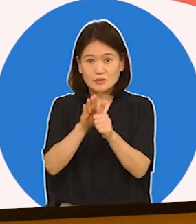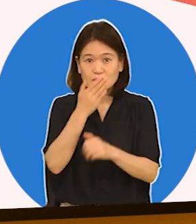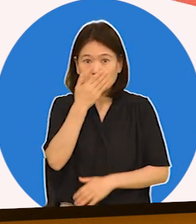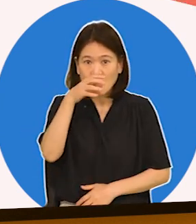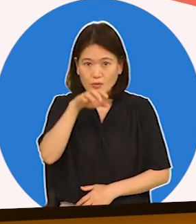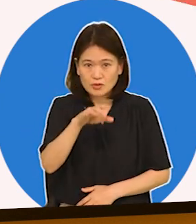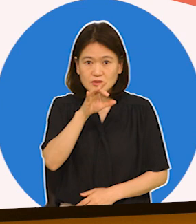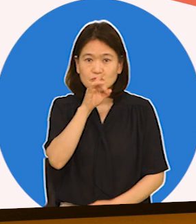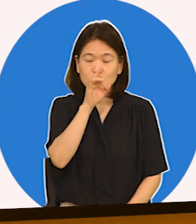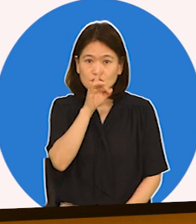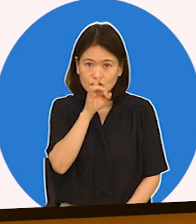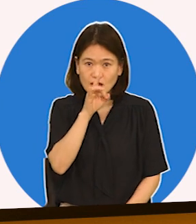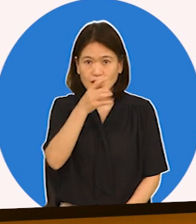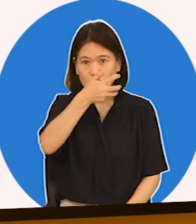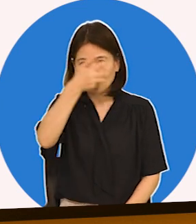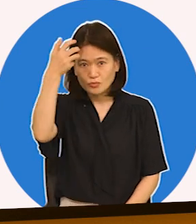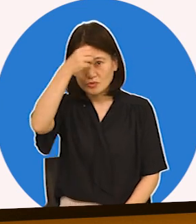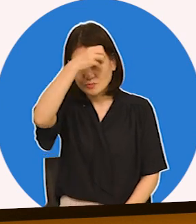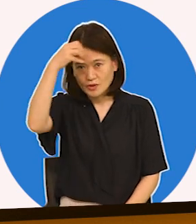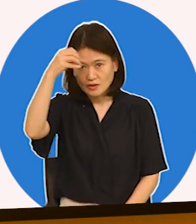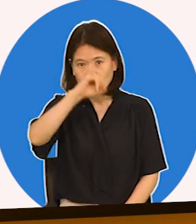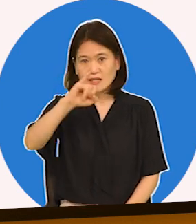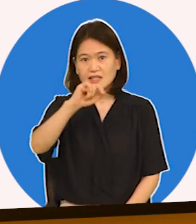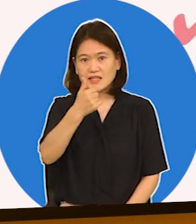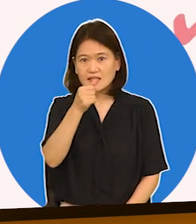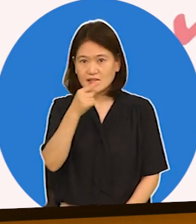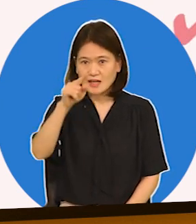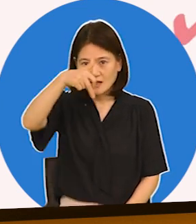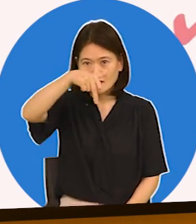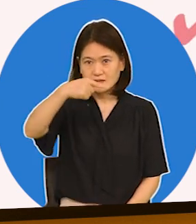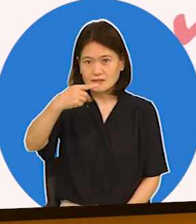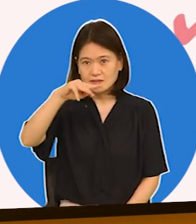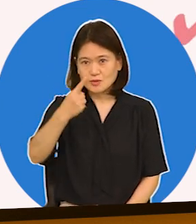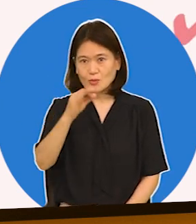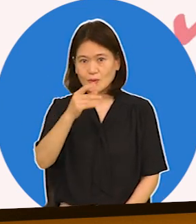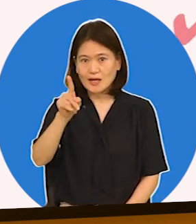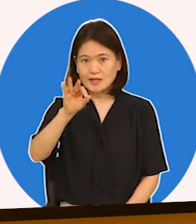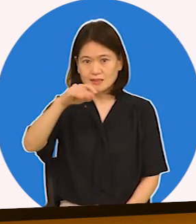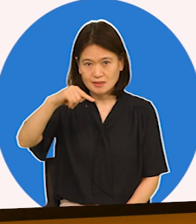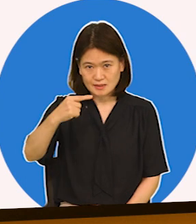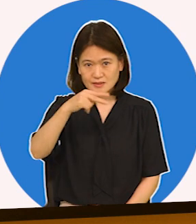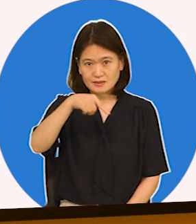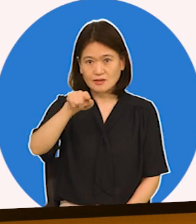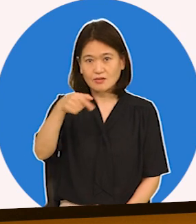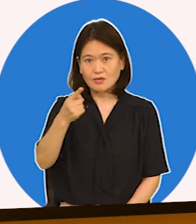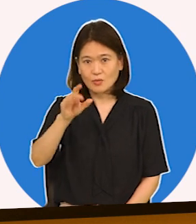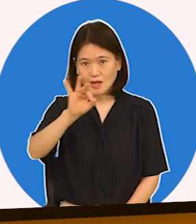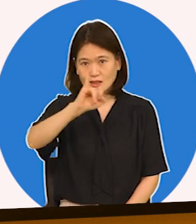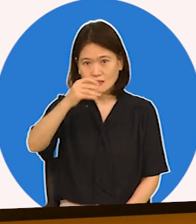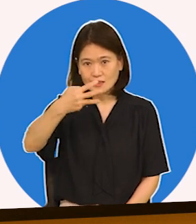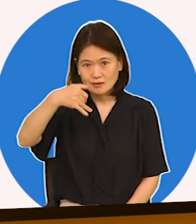이용이 가능한 동네 서점은 중앙 서 져 꿈꾸는 별 책방 이나 서적 크로 앙 쓰 문구 서방 문곡